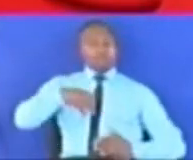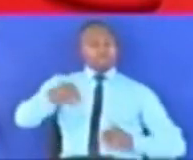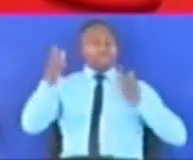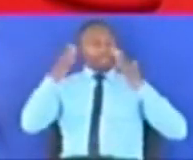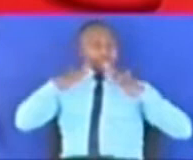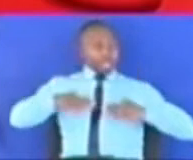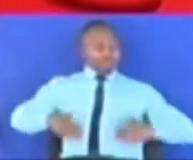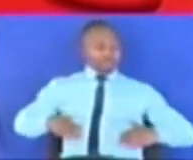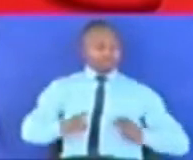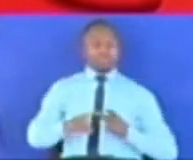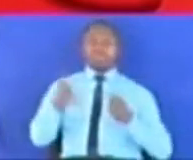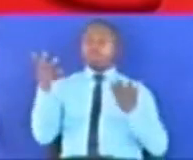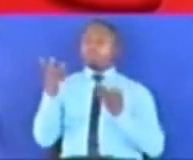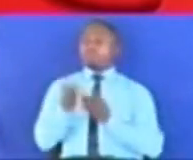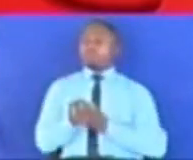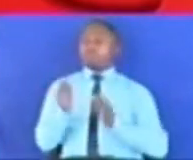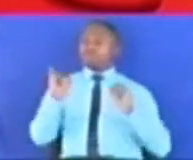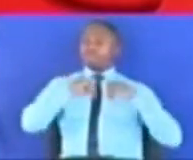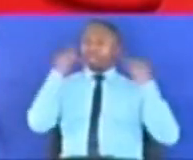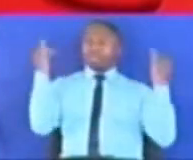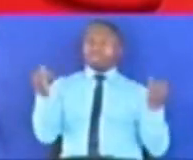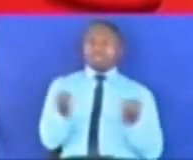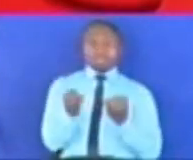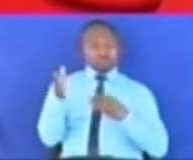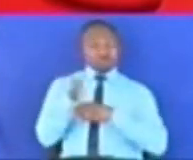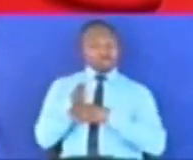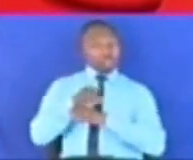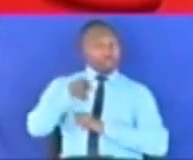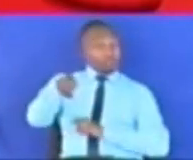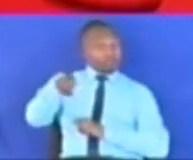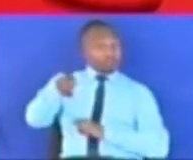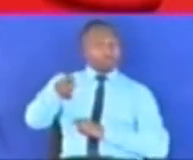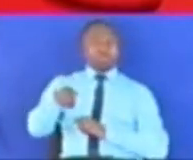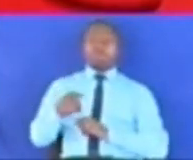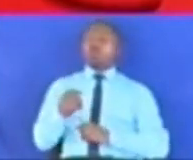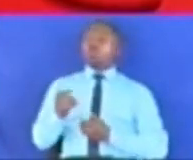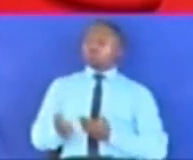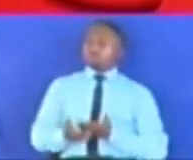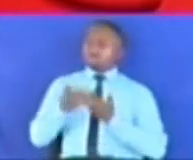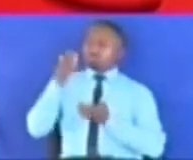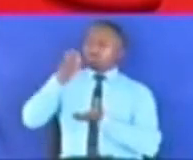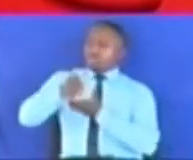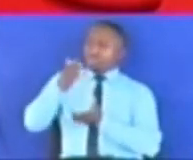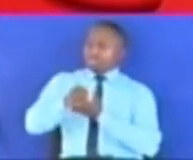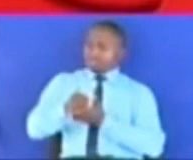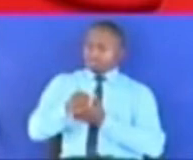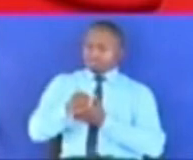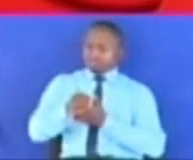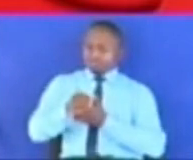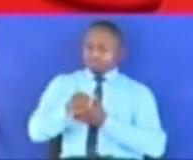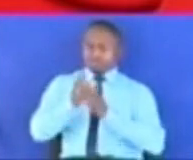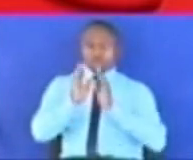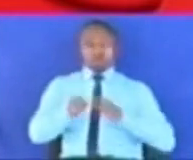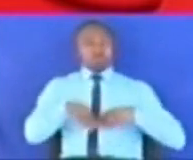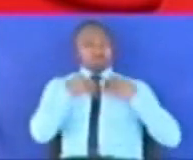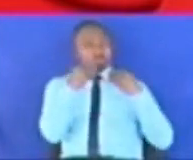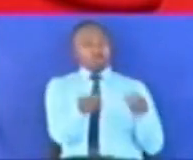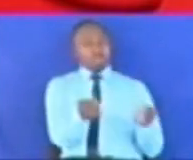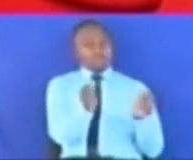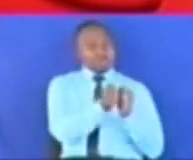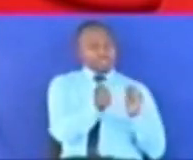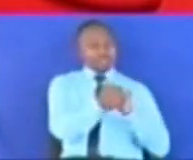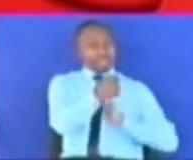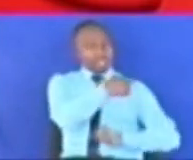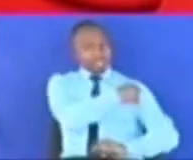Afya pamoja na taasisi ambazo zinahusika ziweze kukamilisha kutoa vifaa tiba